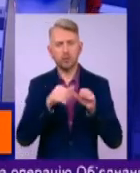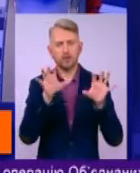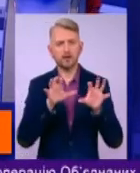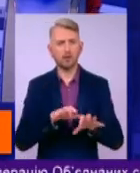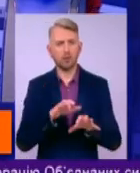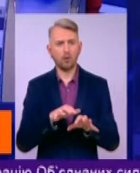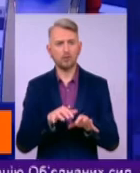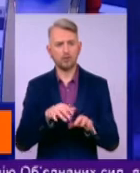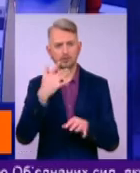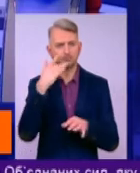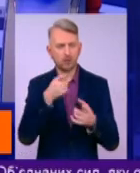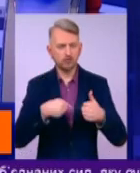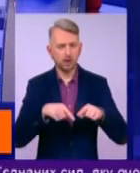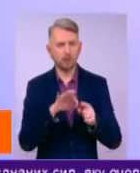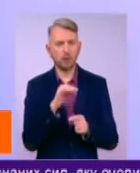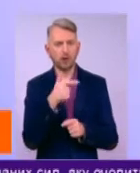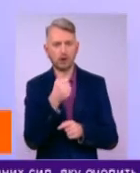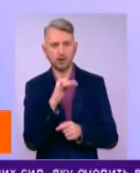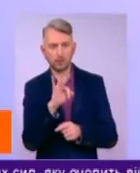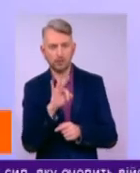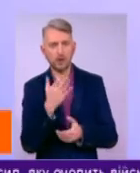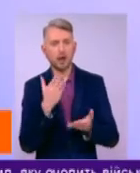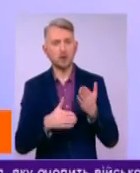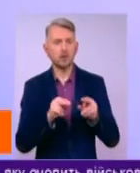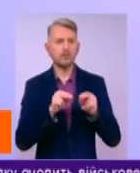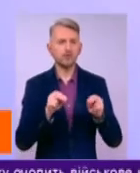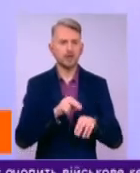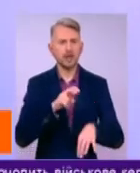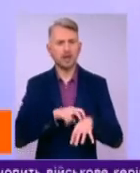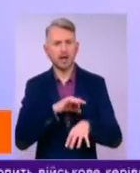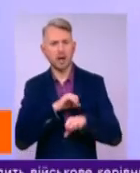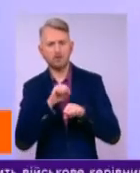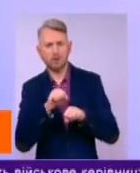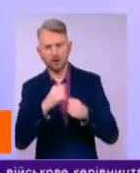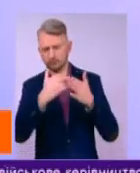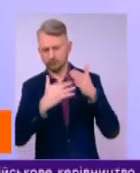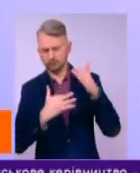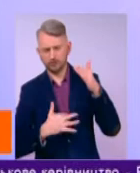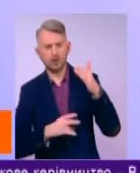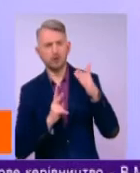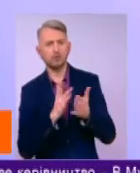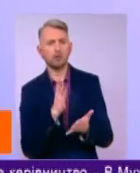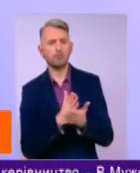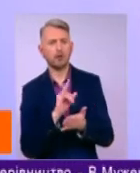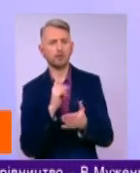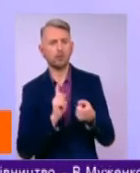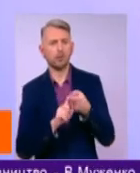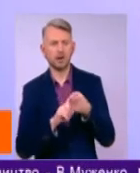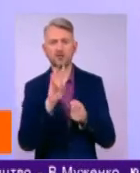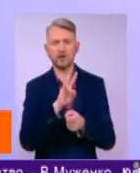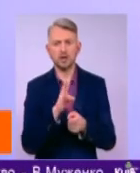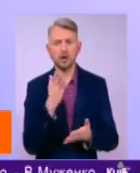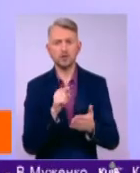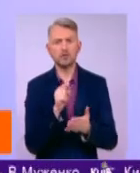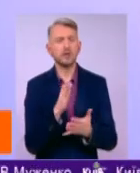штату Огайо, так там йде так. Якщо вчитель, лікар, адвокат, там такий список, хто має з дитиною контакт, священник,